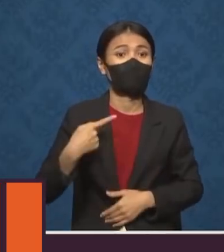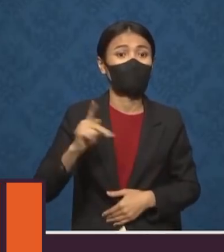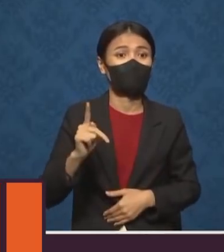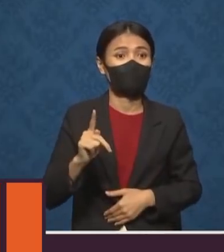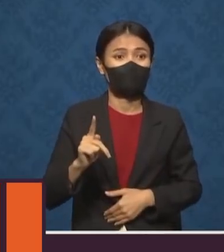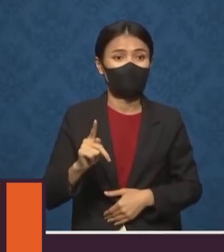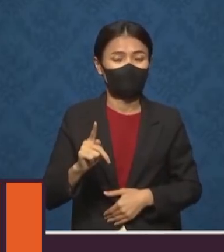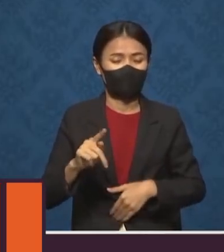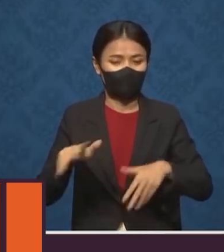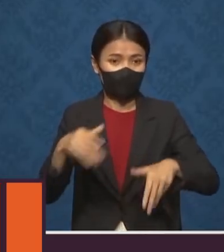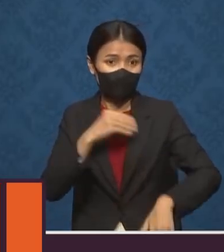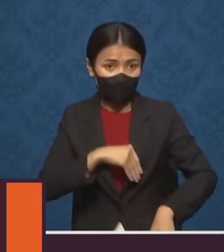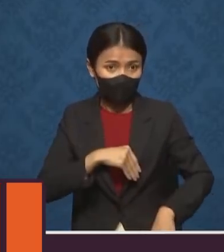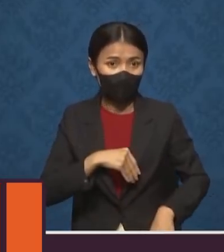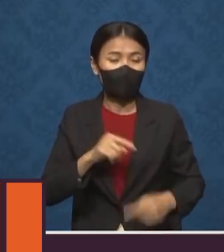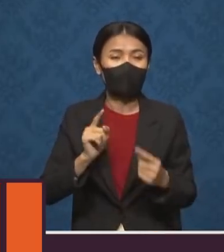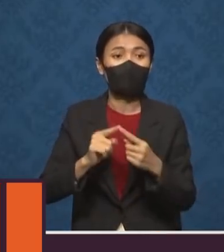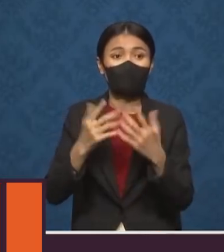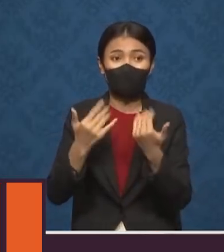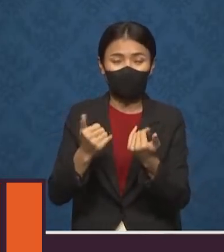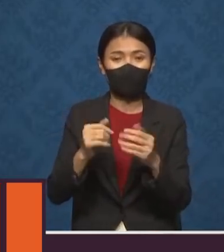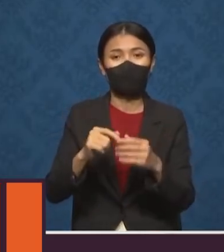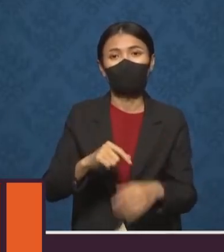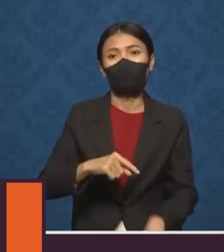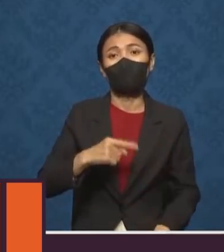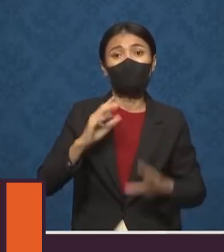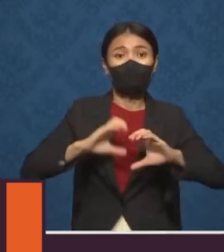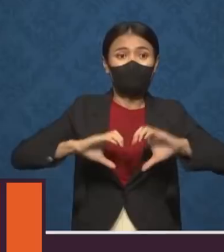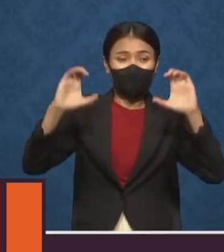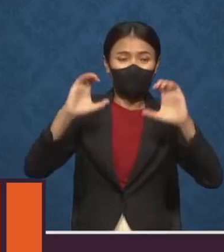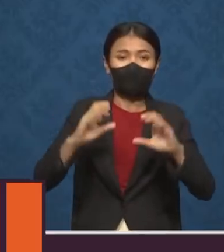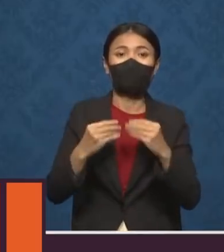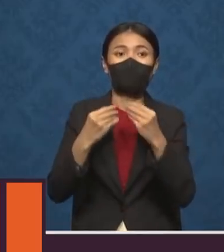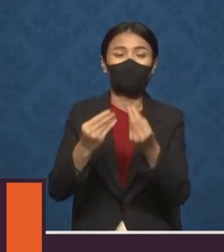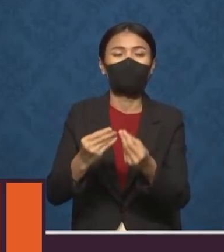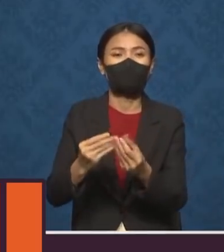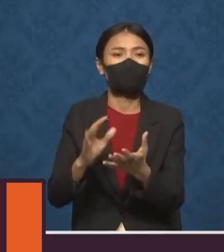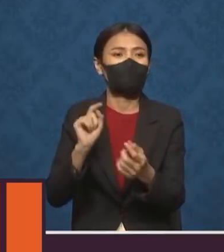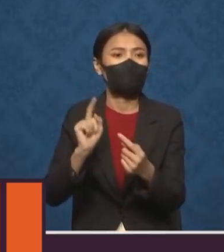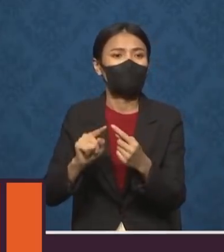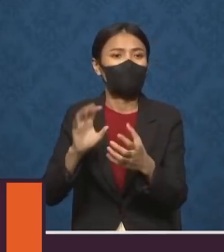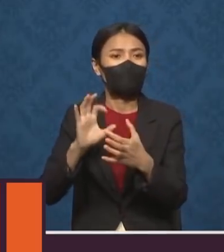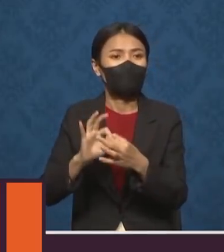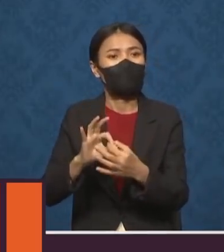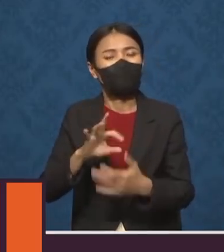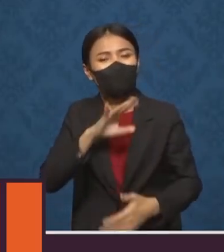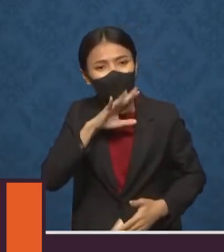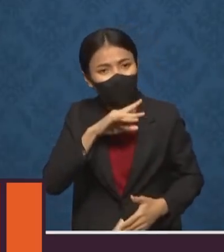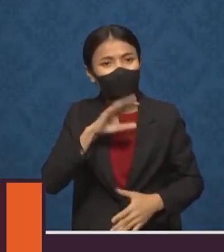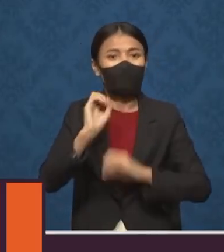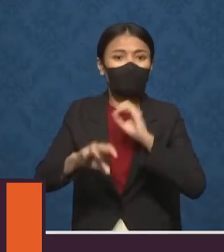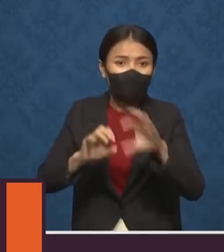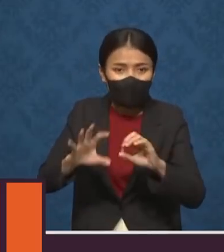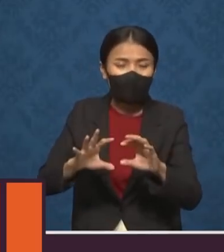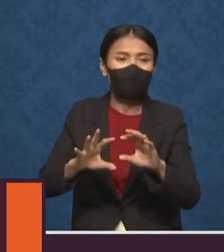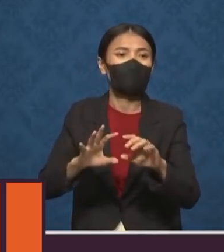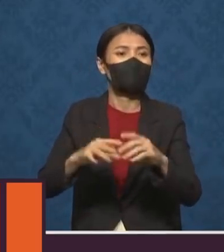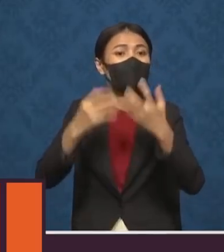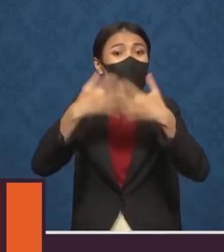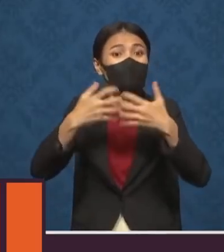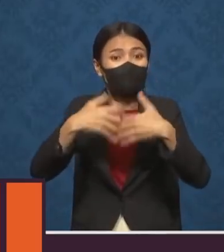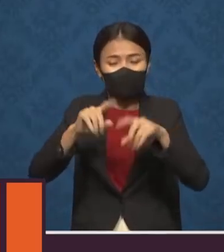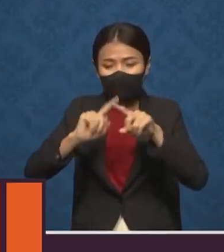เข้าขยะอุตสาหกรรมลักลอบทิ้งกากของเสียของอันตรายจากอุตสาหกรรมท่านประธานคะ